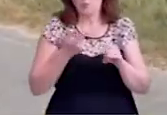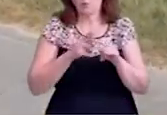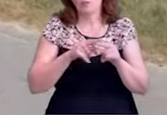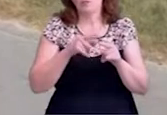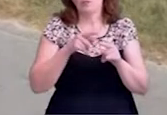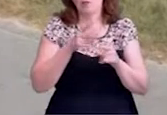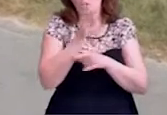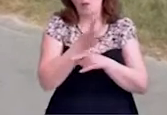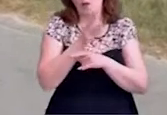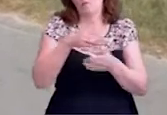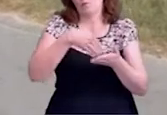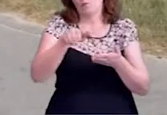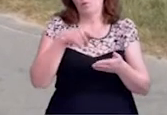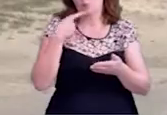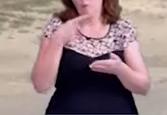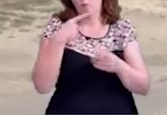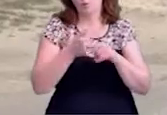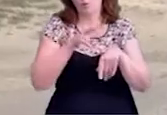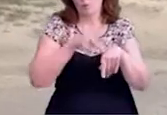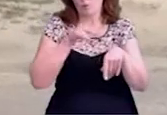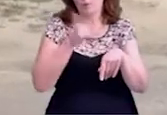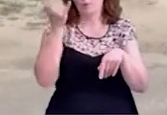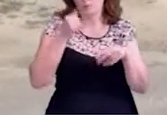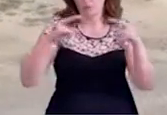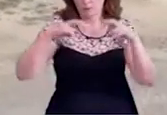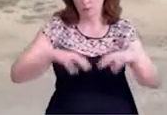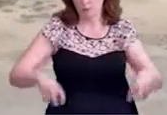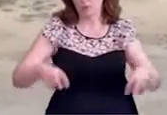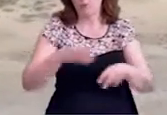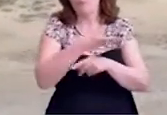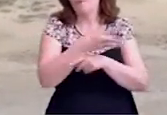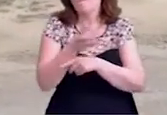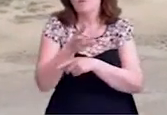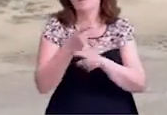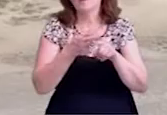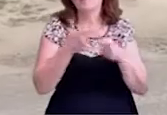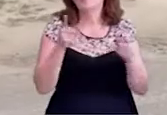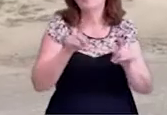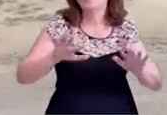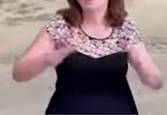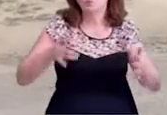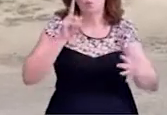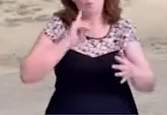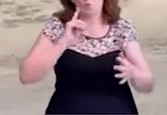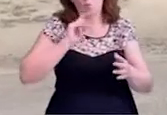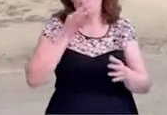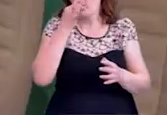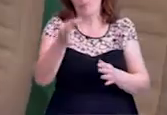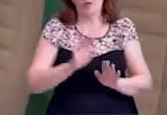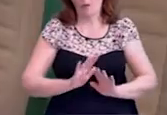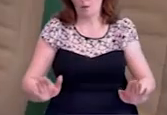камеру відмовилась. В поліції повідомили, що зараз вивчають відео з камер спостереження. Що саме сталося, поки не